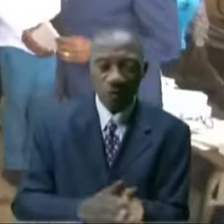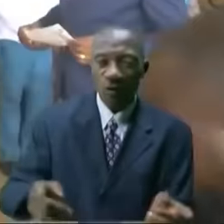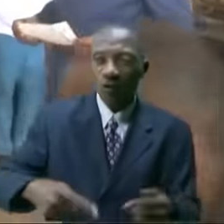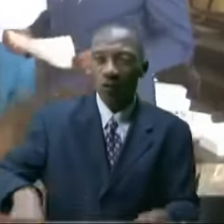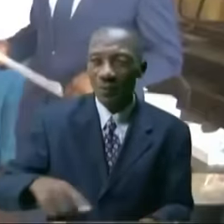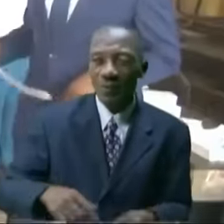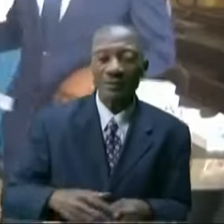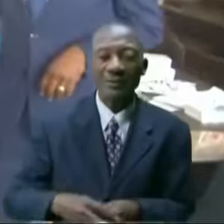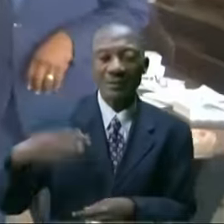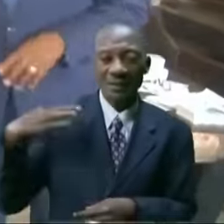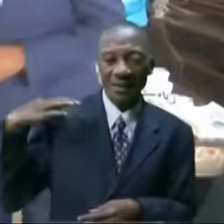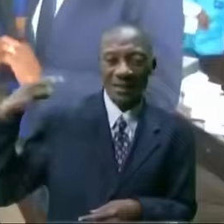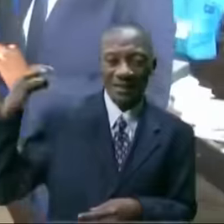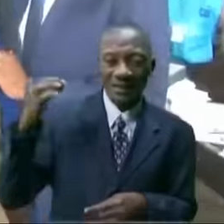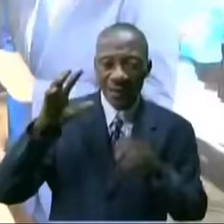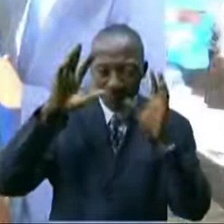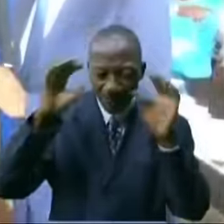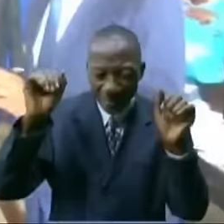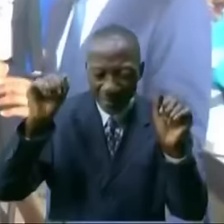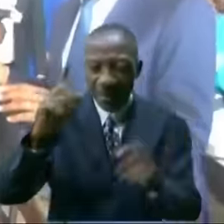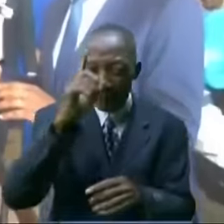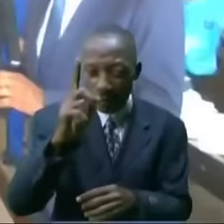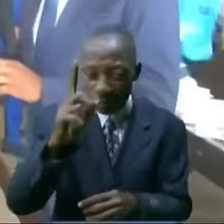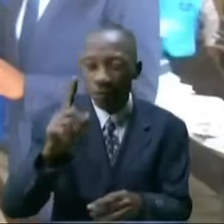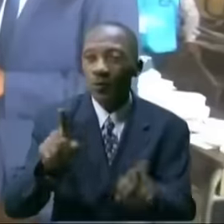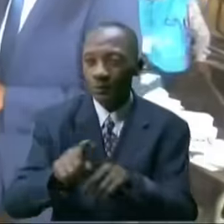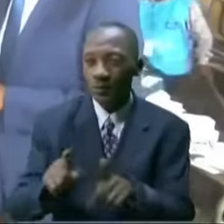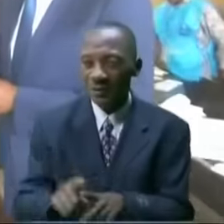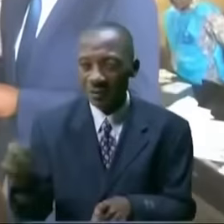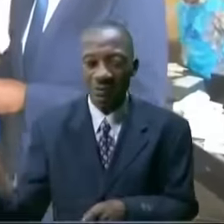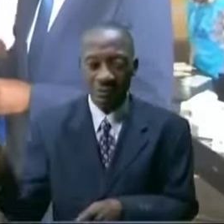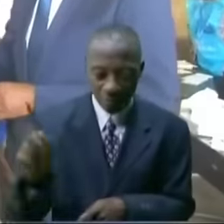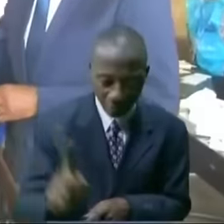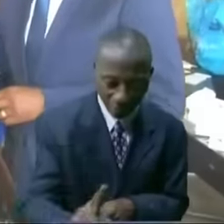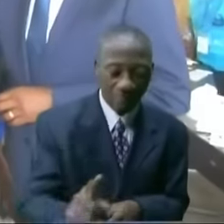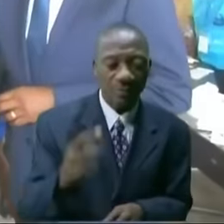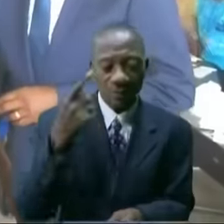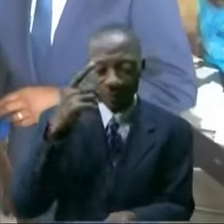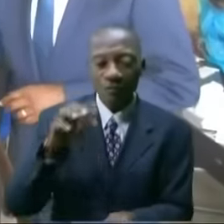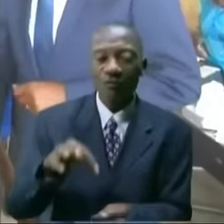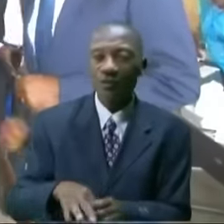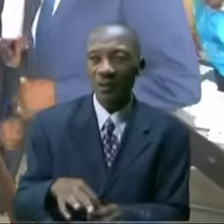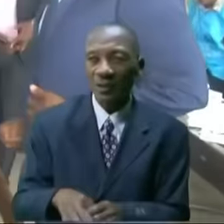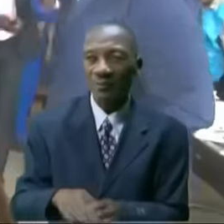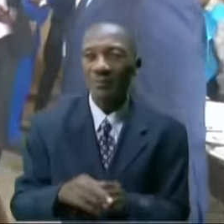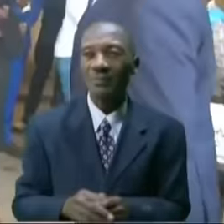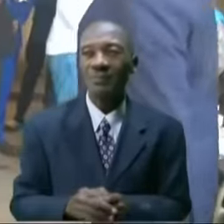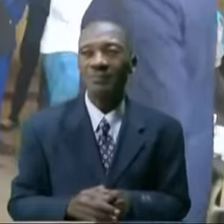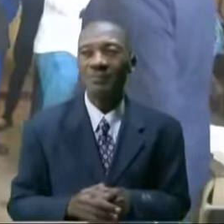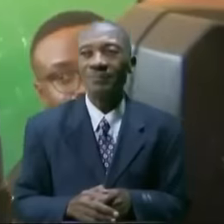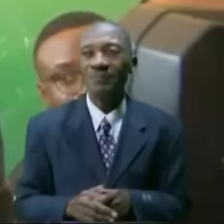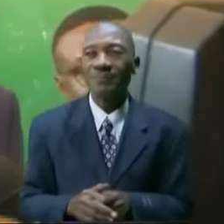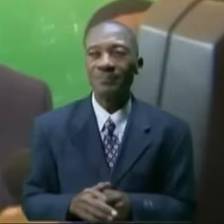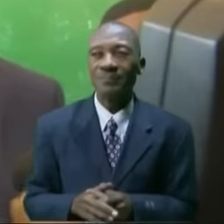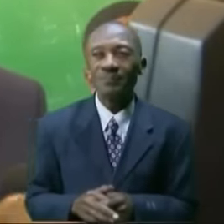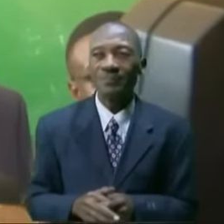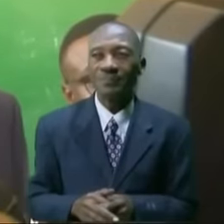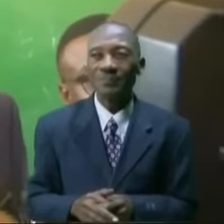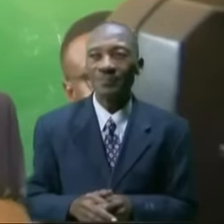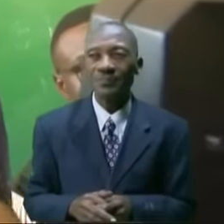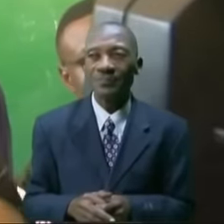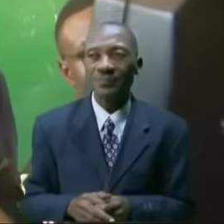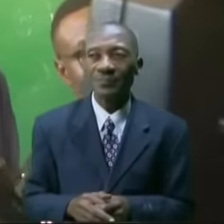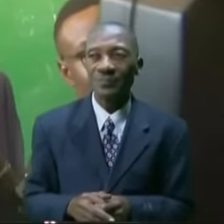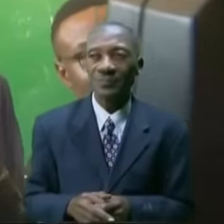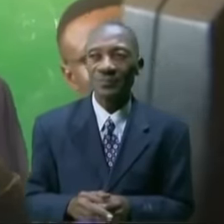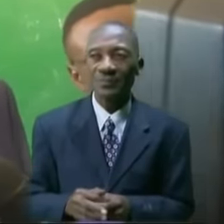candidat président s'est conformé aux exigences de la Commission électorale nationale indépendante. Ça se passe normalement